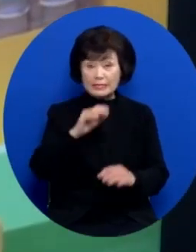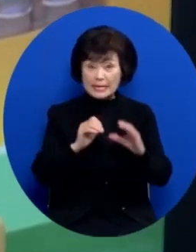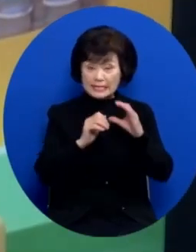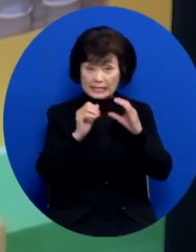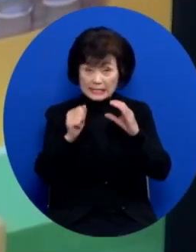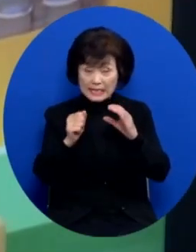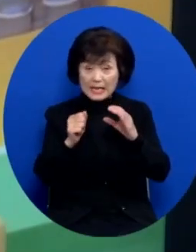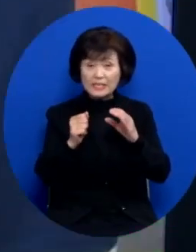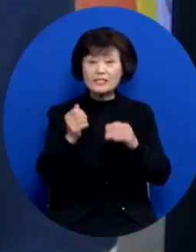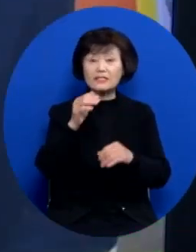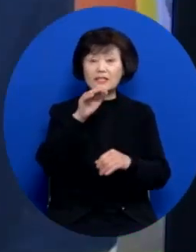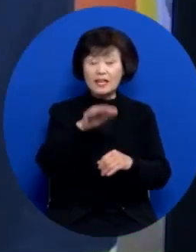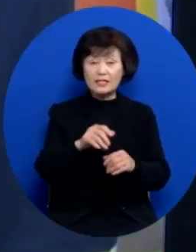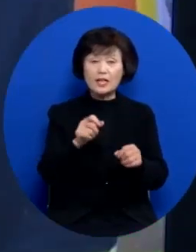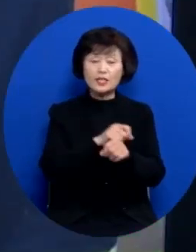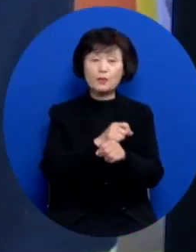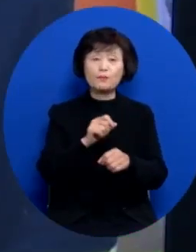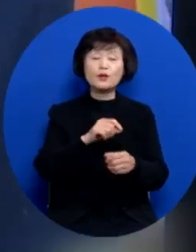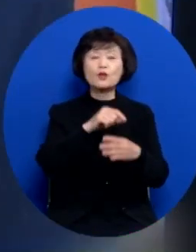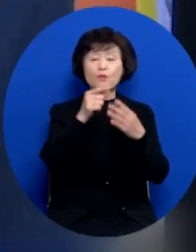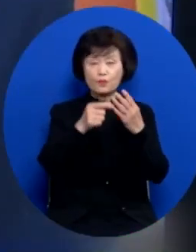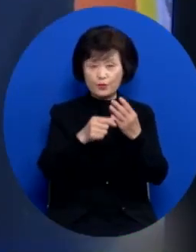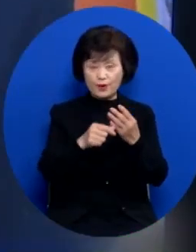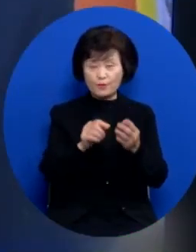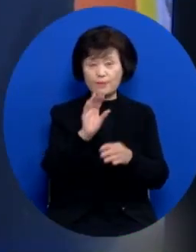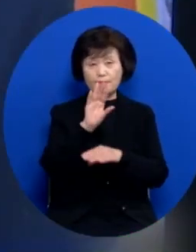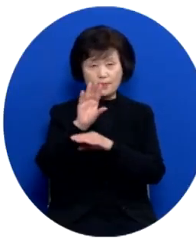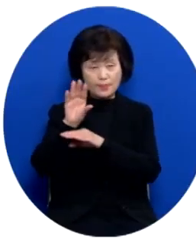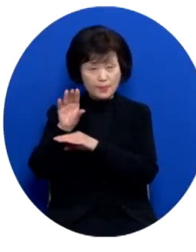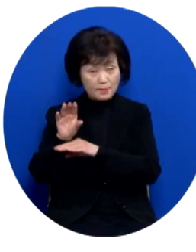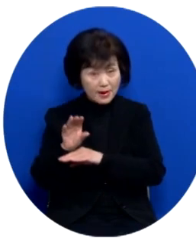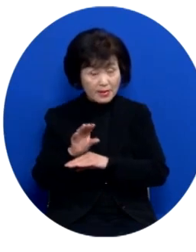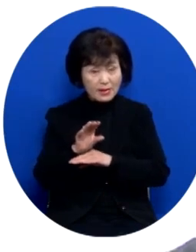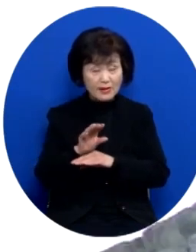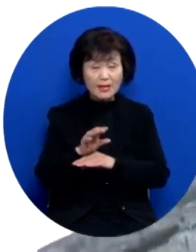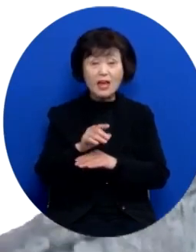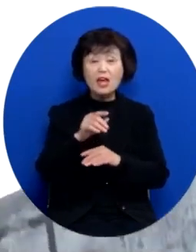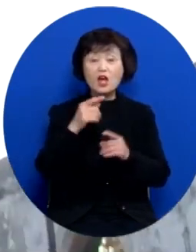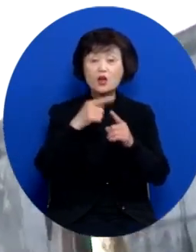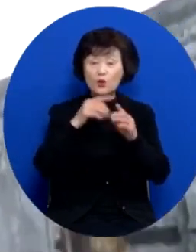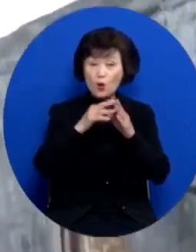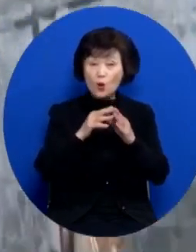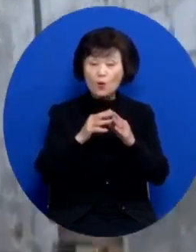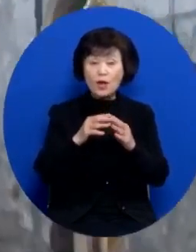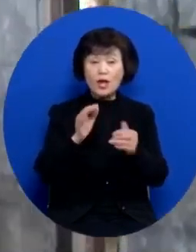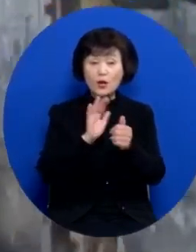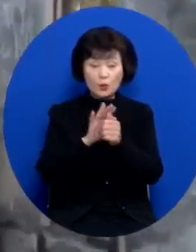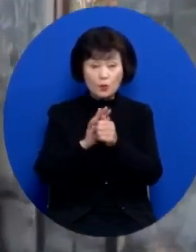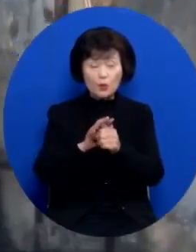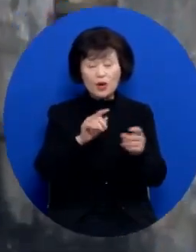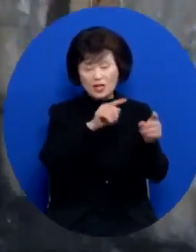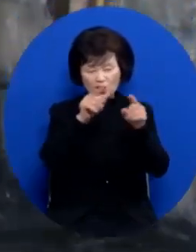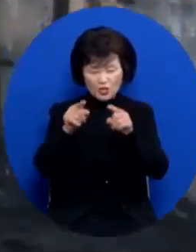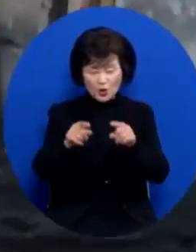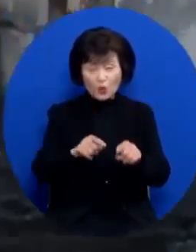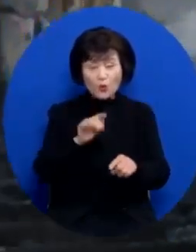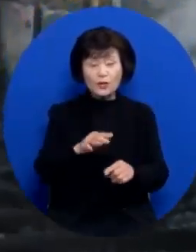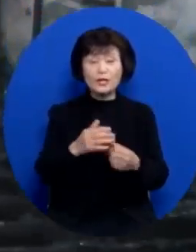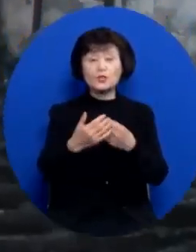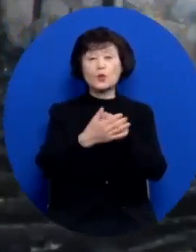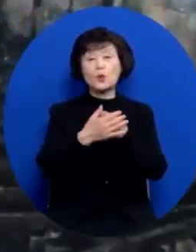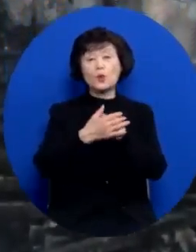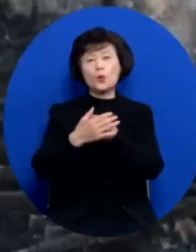합산교회 상황을 특별 프로그램으로 제작해 전국적으로 방영했고 합산교회 후원회뿐만 아니라 전국 각지에서 후원의